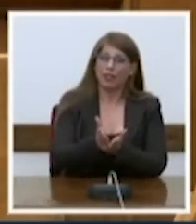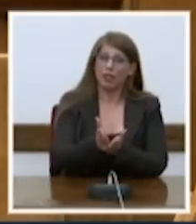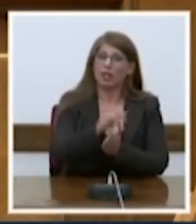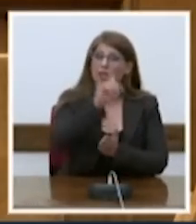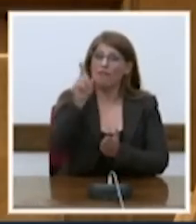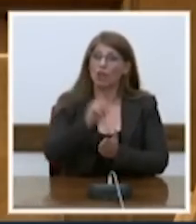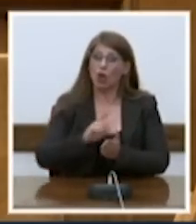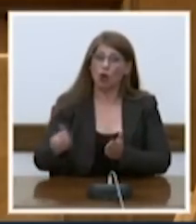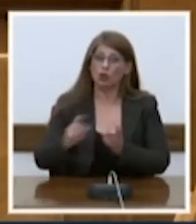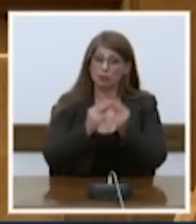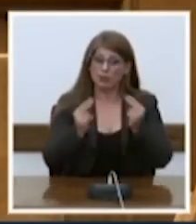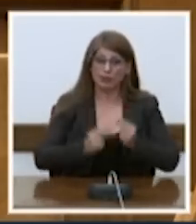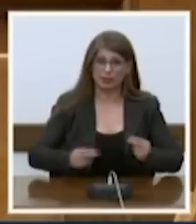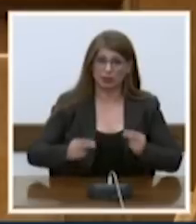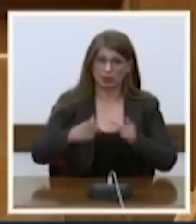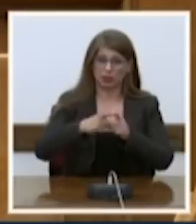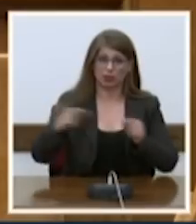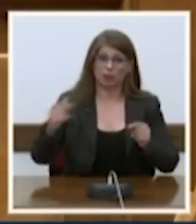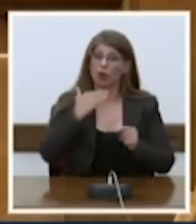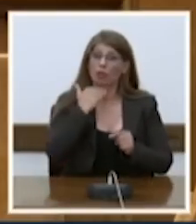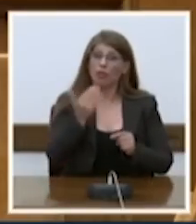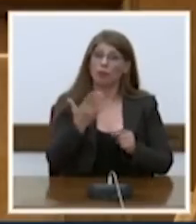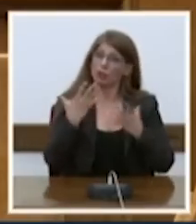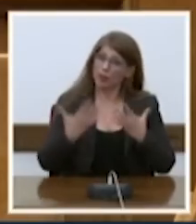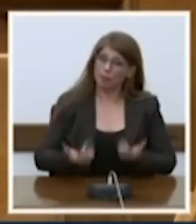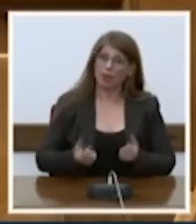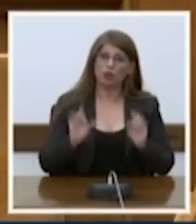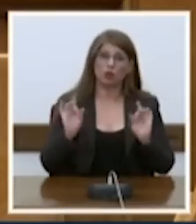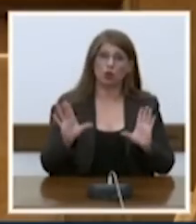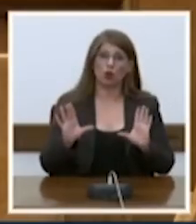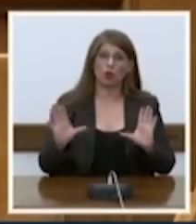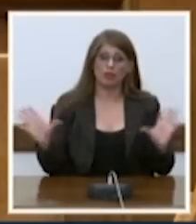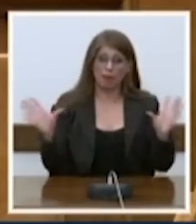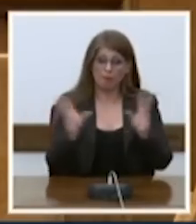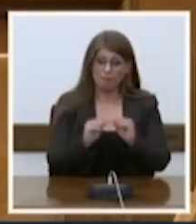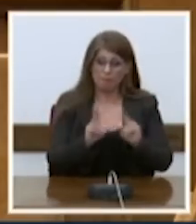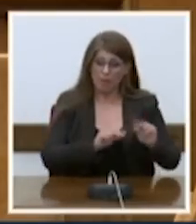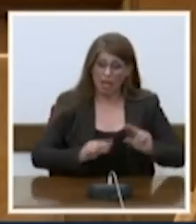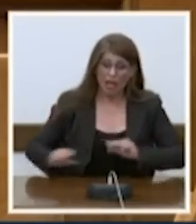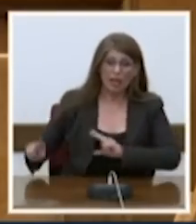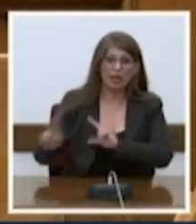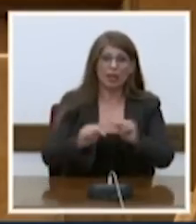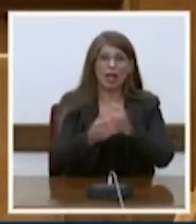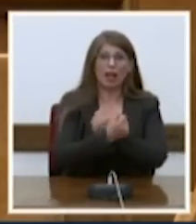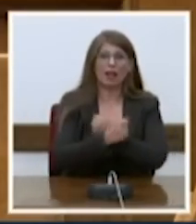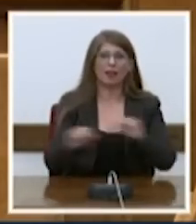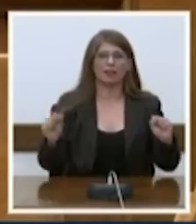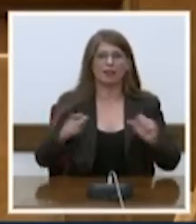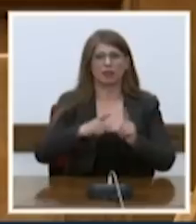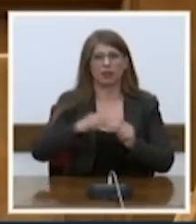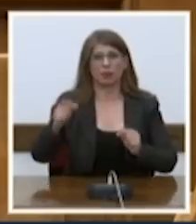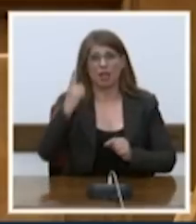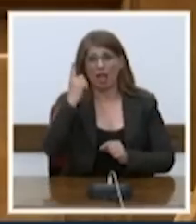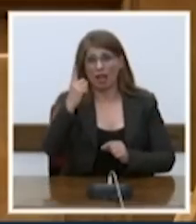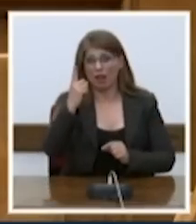λύση για το Κυπριακό δεν μπορεί να υπάρξει χωρίς ενιαία ανεξάρτητη Κύπρο, ένα και όχι